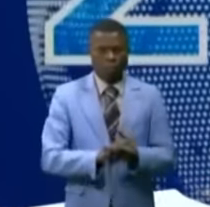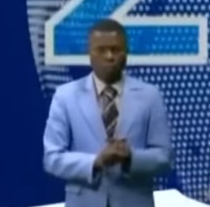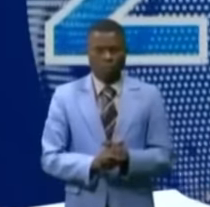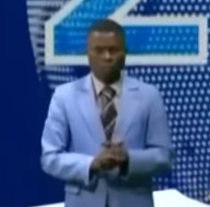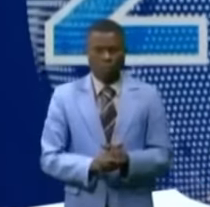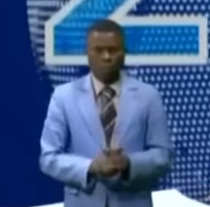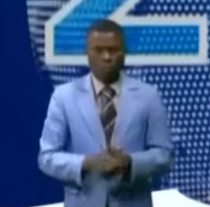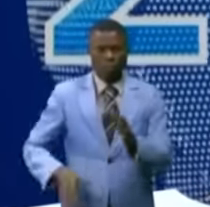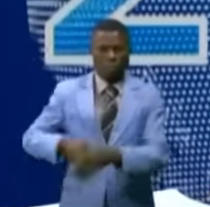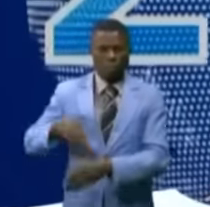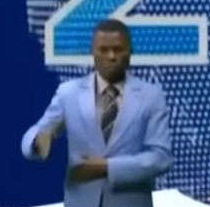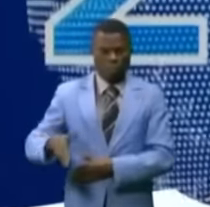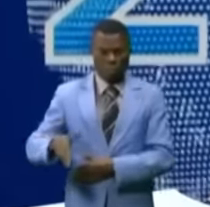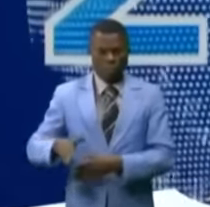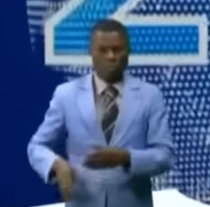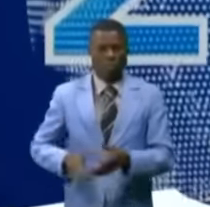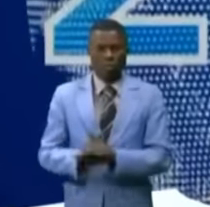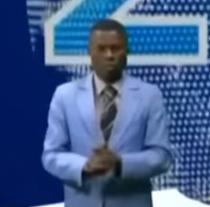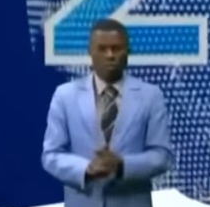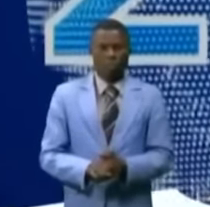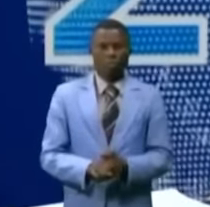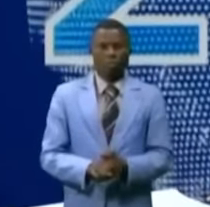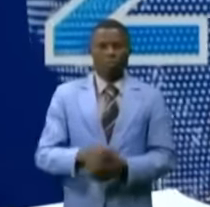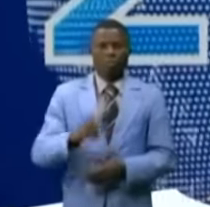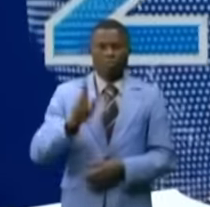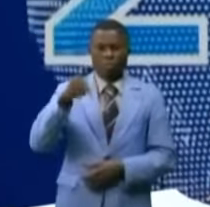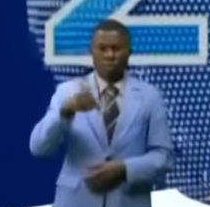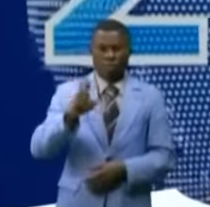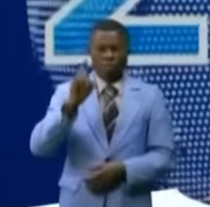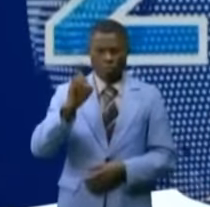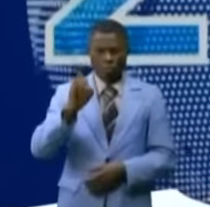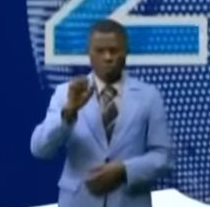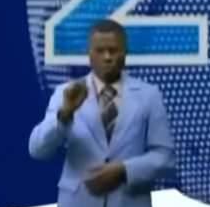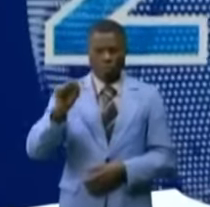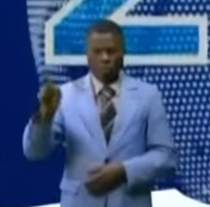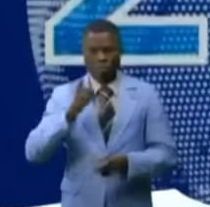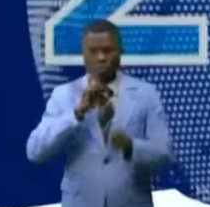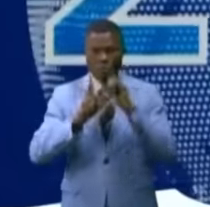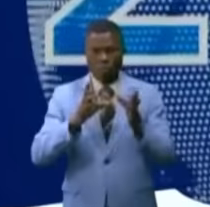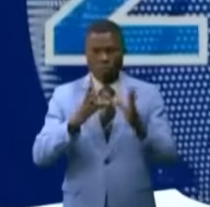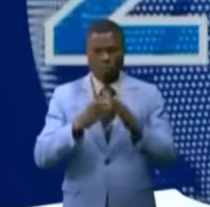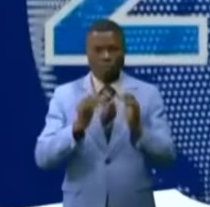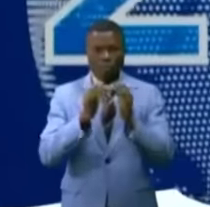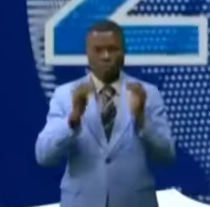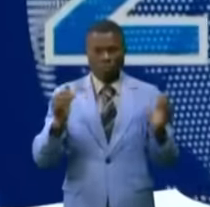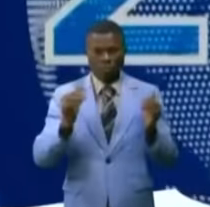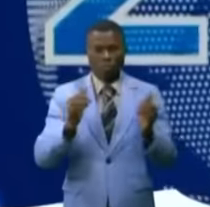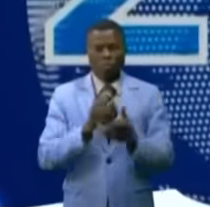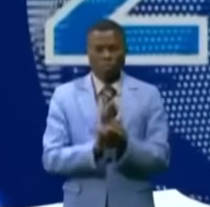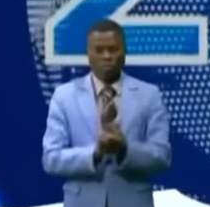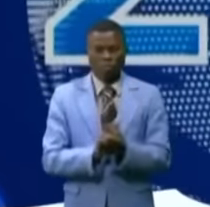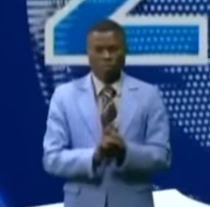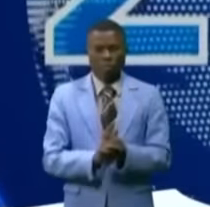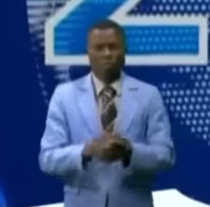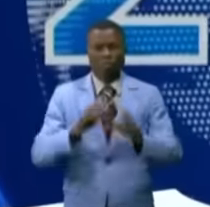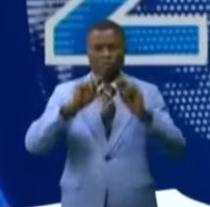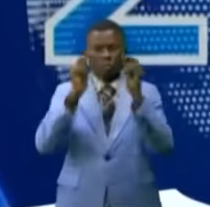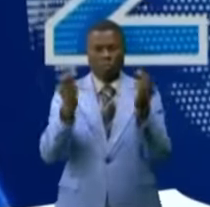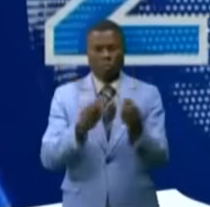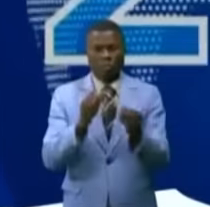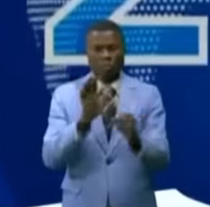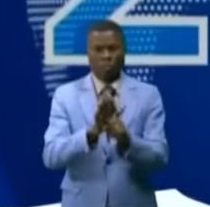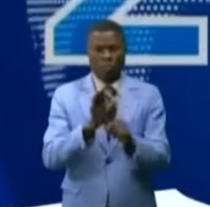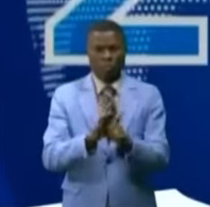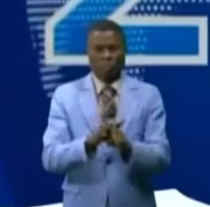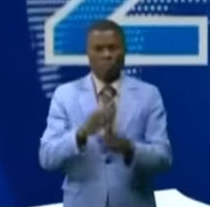L'abbé Jean Bosco Bahala du PDDRCS et son staff ont échangé avec Pacifique Borahouzima à la tête de la délégation